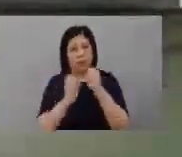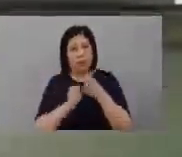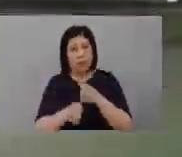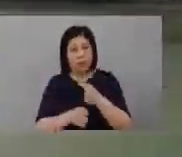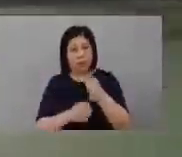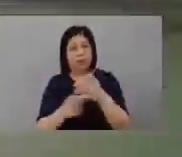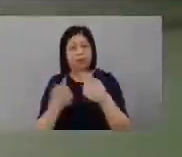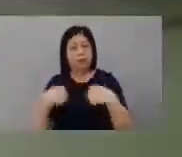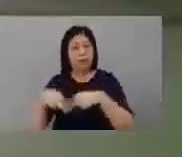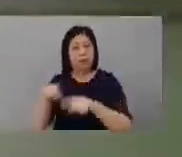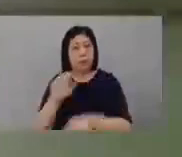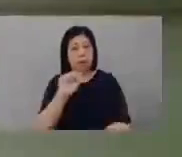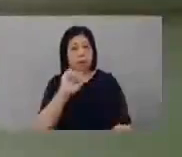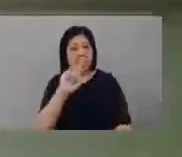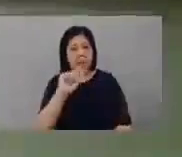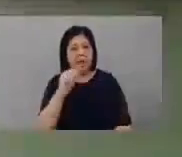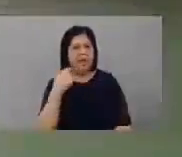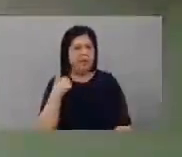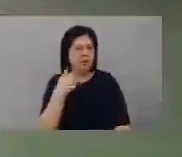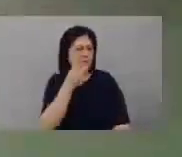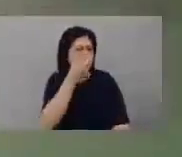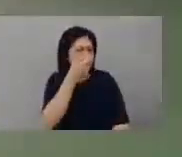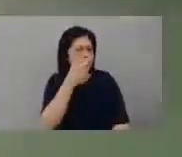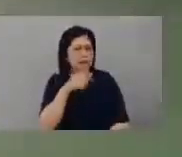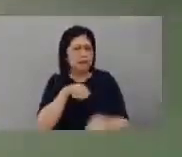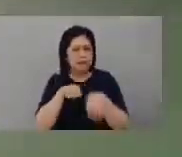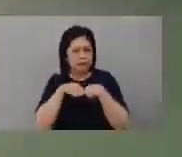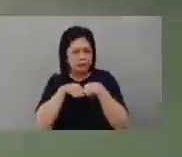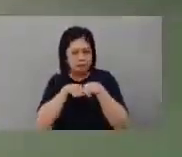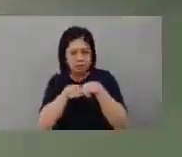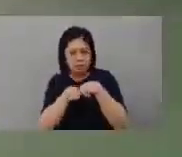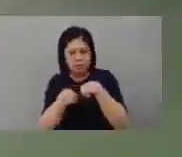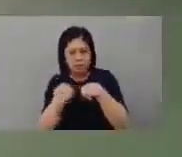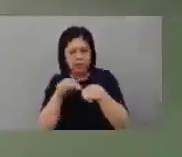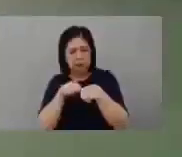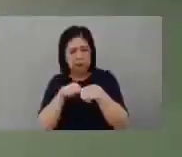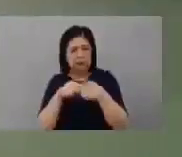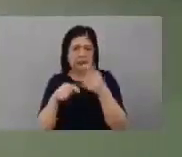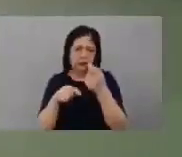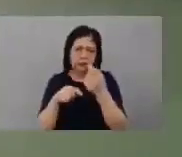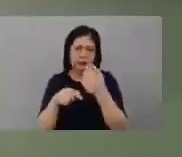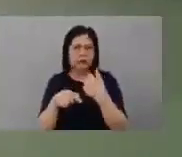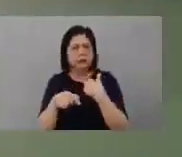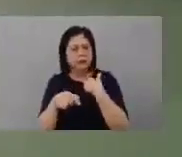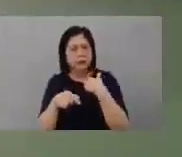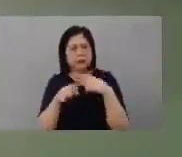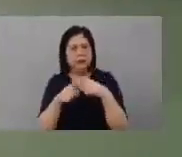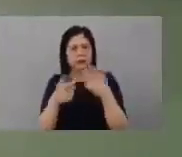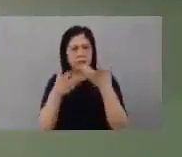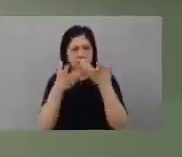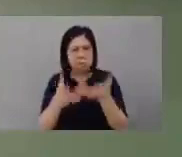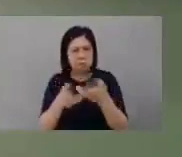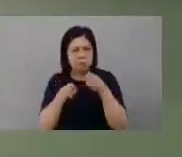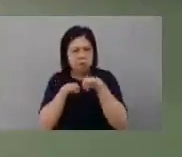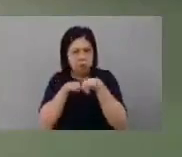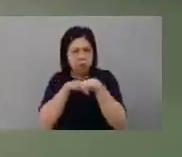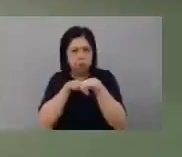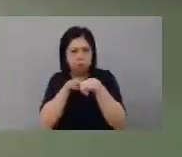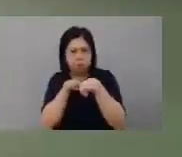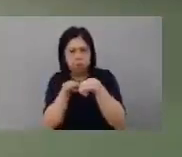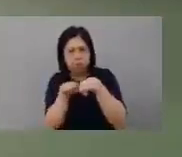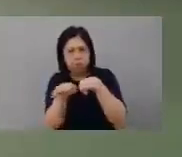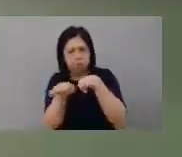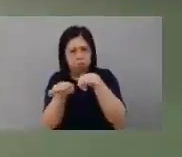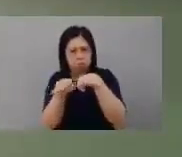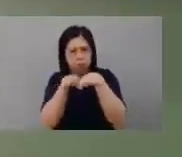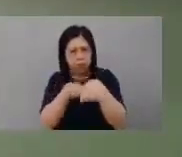restrictions sa NCR Plus bubble. Liba na lamang yan sa lungsod na Makati na nagpapatupad ng modified modified number coding scheme. Ibig sabihin kung ang